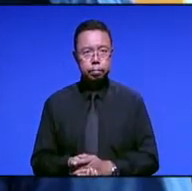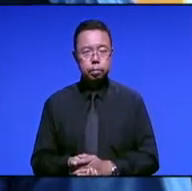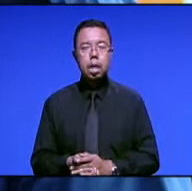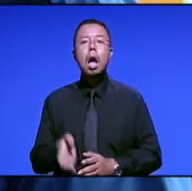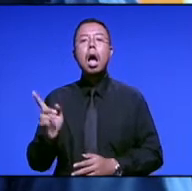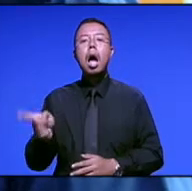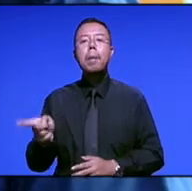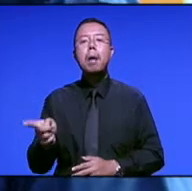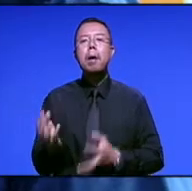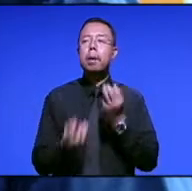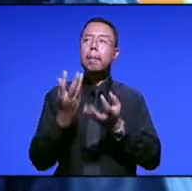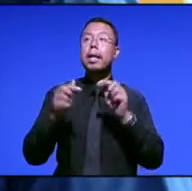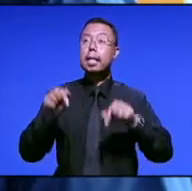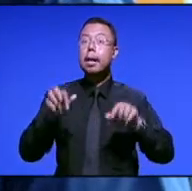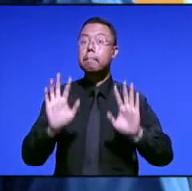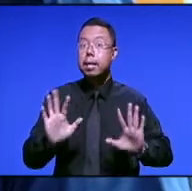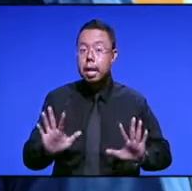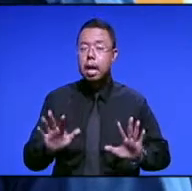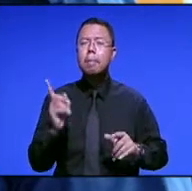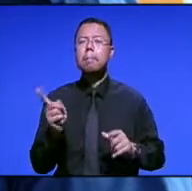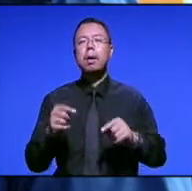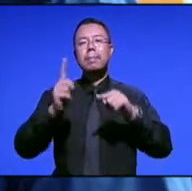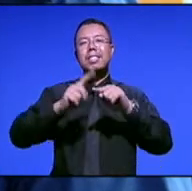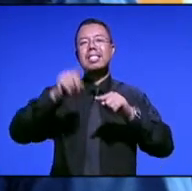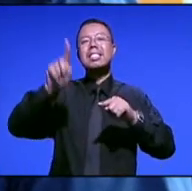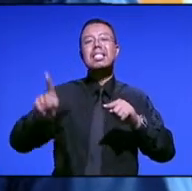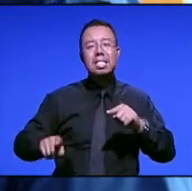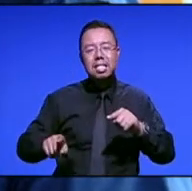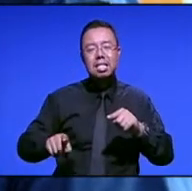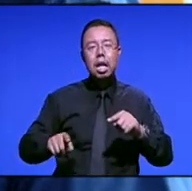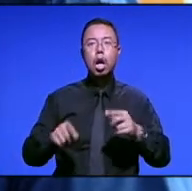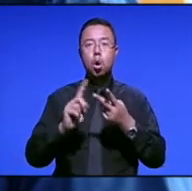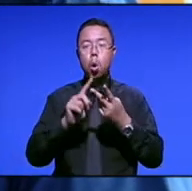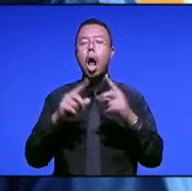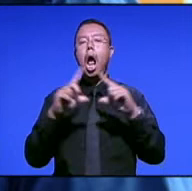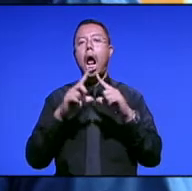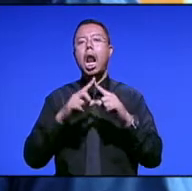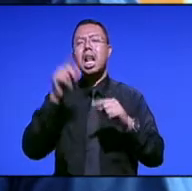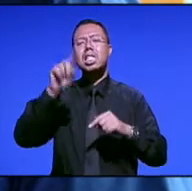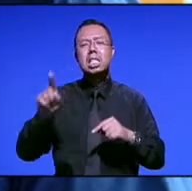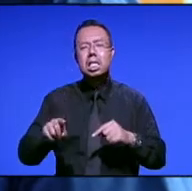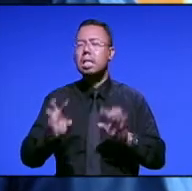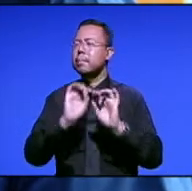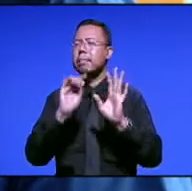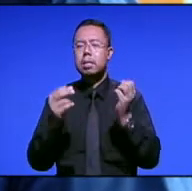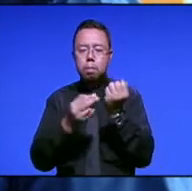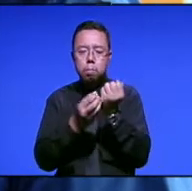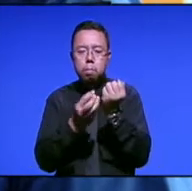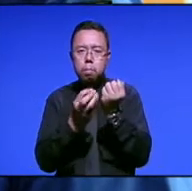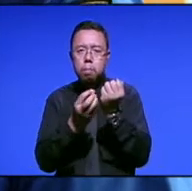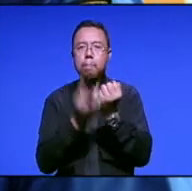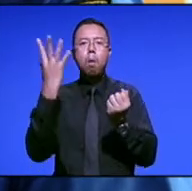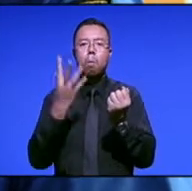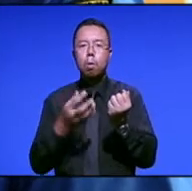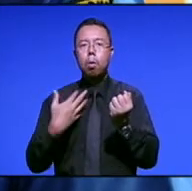Penyebab terjadi kebakaran masih didominasi karena korsleting listrik ya, dan juga peralatan-peralatan listrik yang digunakan. Namun di